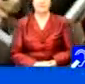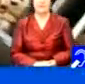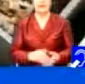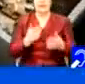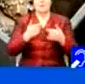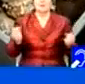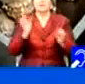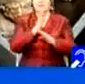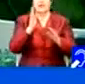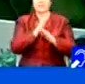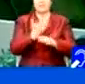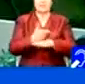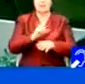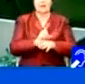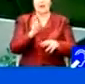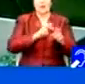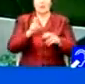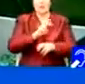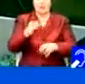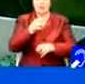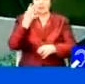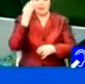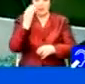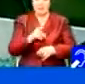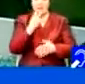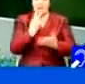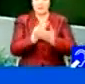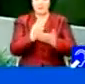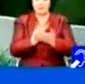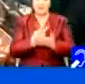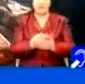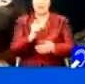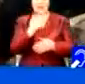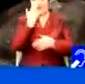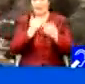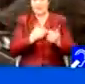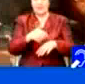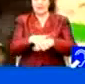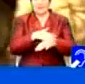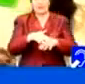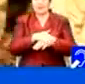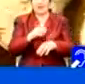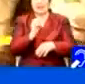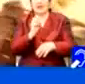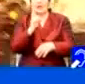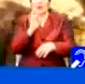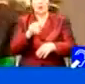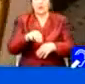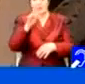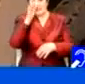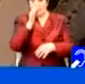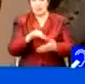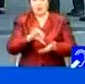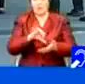Produsele ecologice sunt din ce în ce mai căutate în Republica Moldova. Asta se poate vedea și la tradiționalul Târg Eco din Chișinău, la care au participat